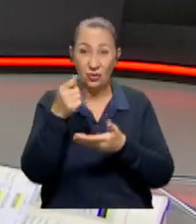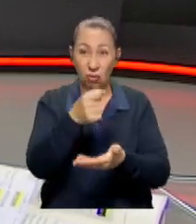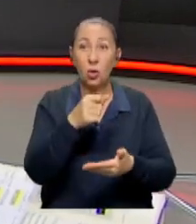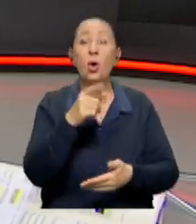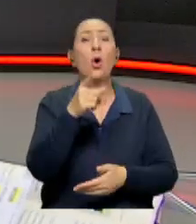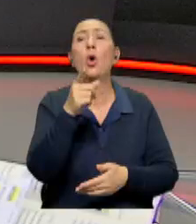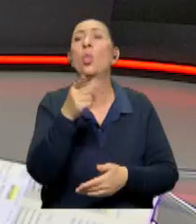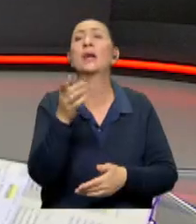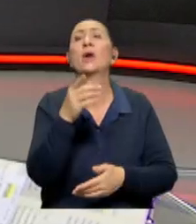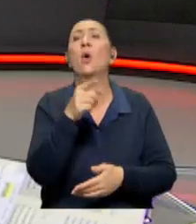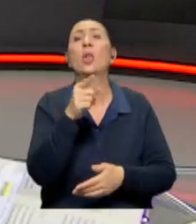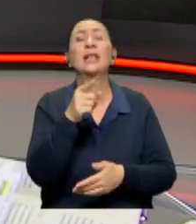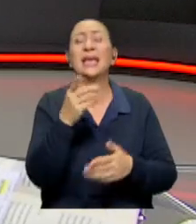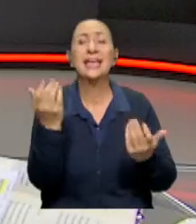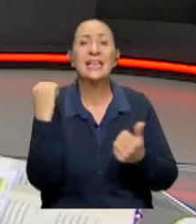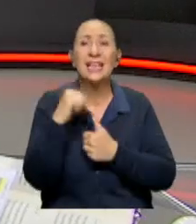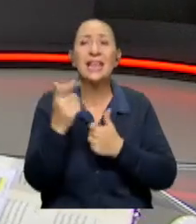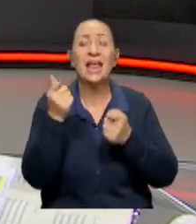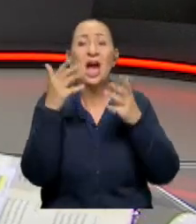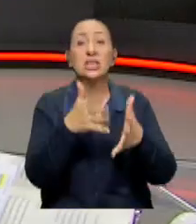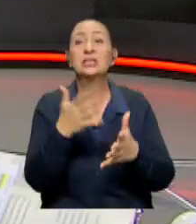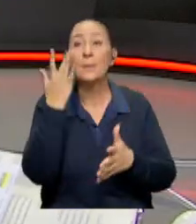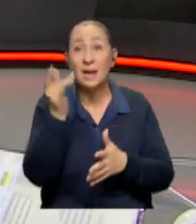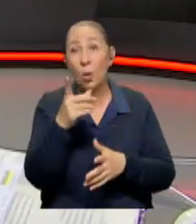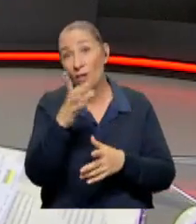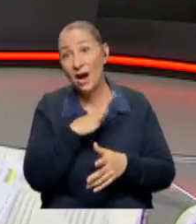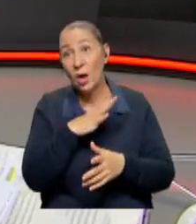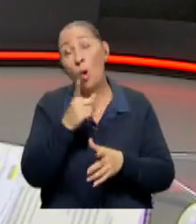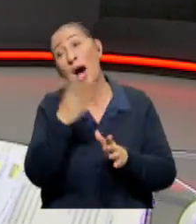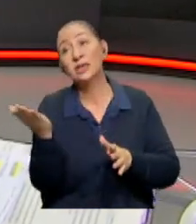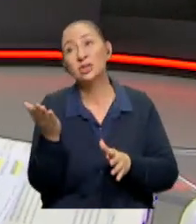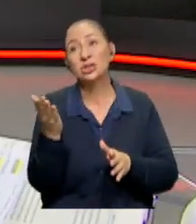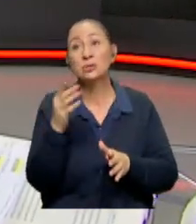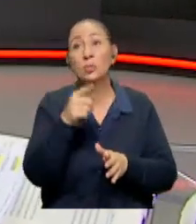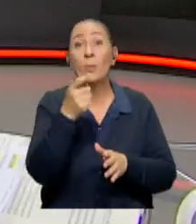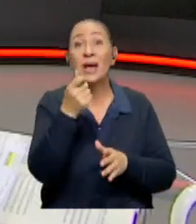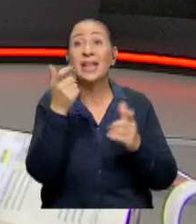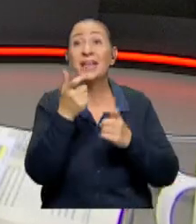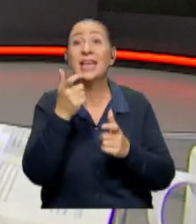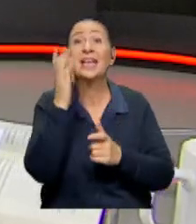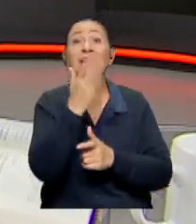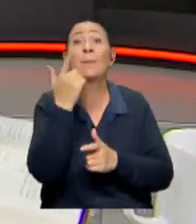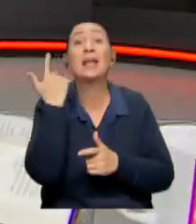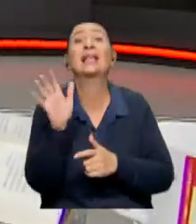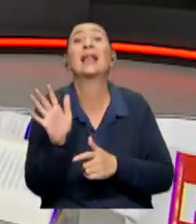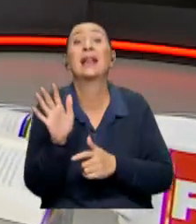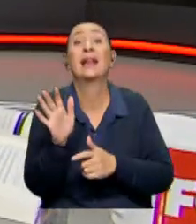Bazı onlarda gene nereye gittiği belli. Bir de o var. O hariç bu paranın nereye gittiği belli değil.